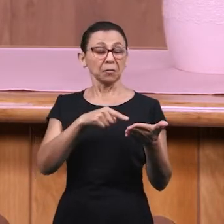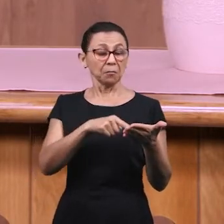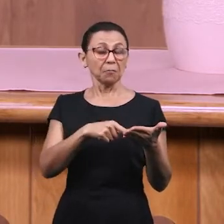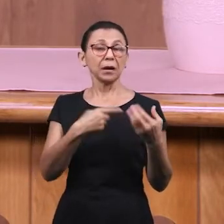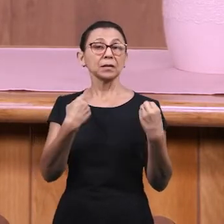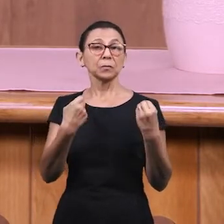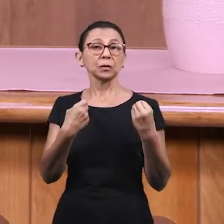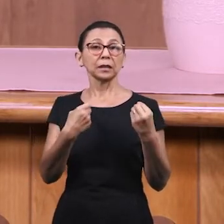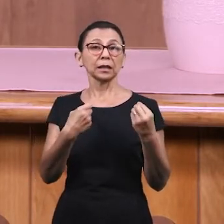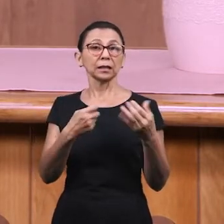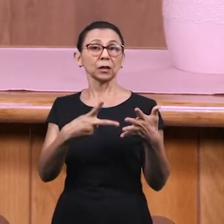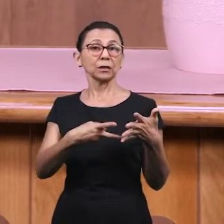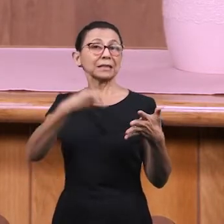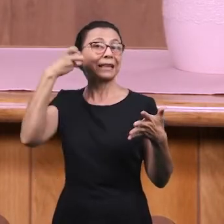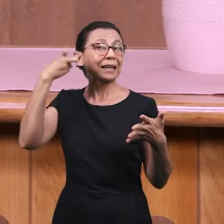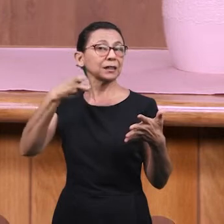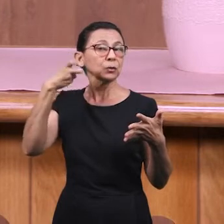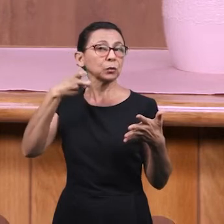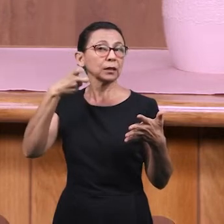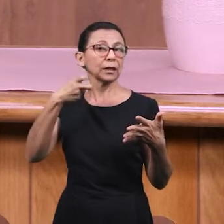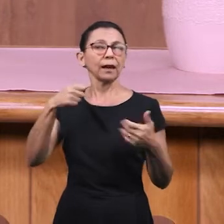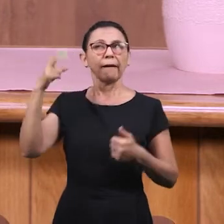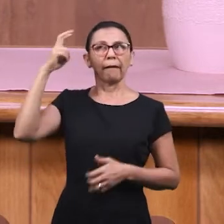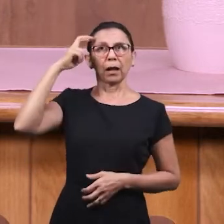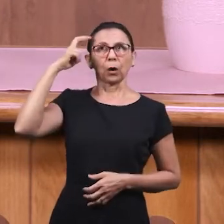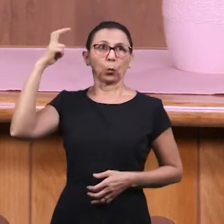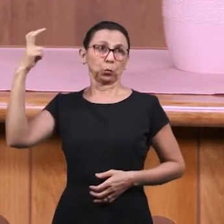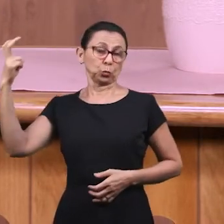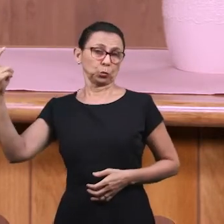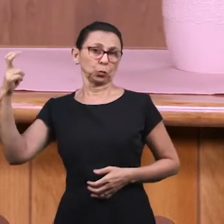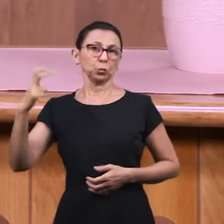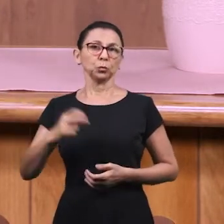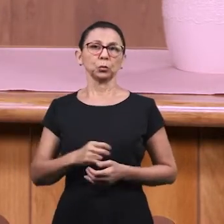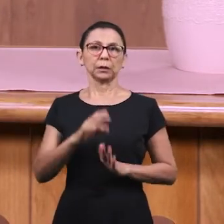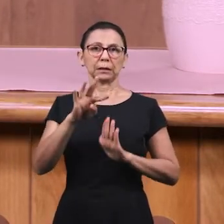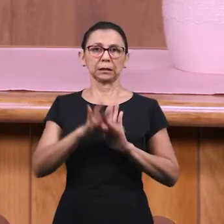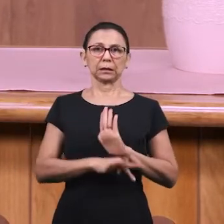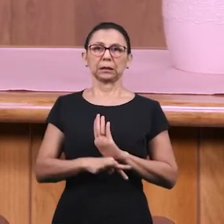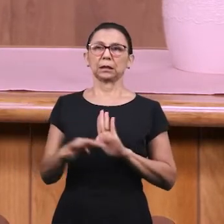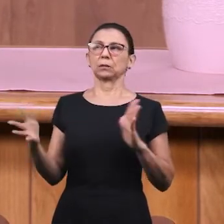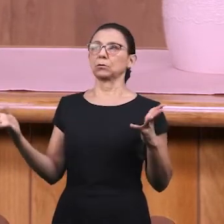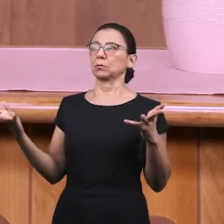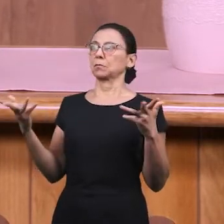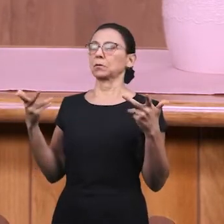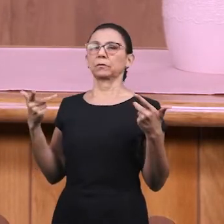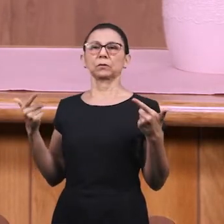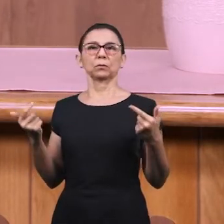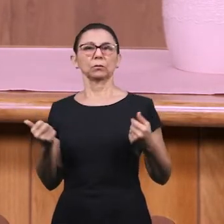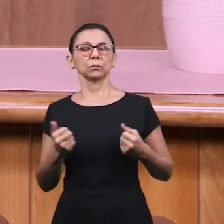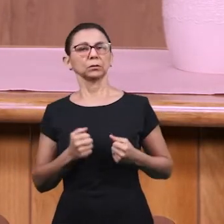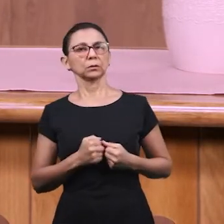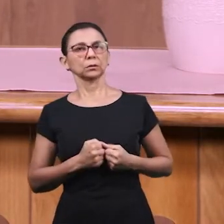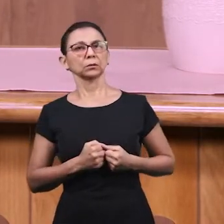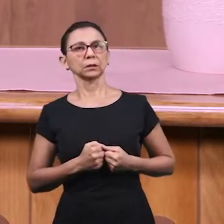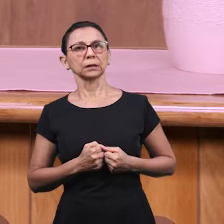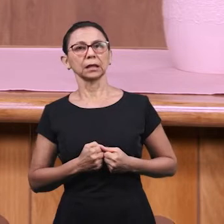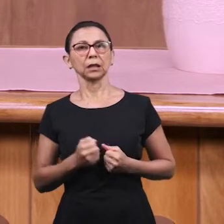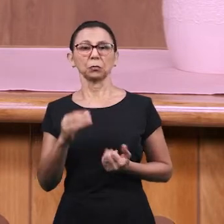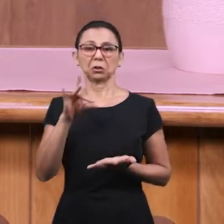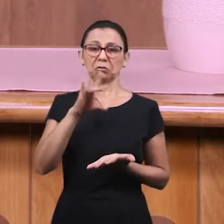на богодухновенном слове и видят его через призму разума